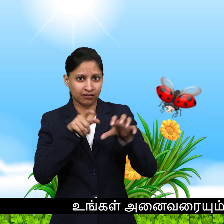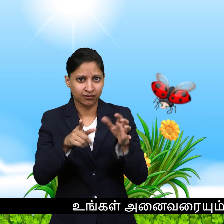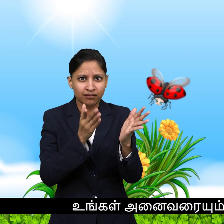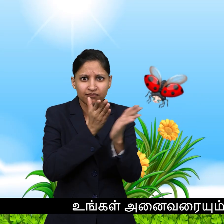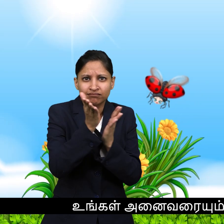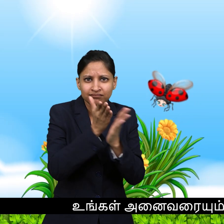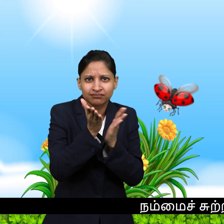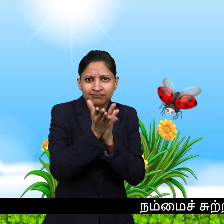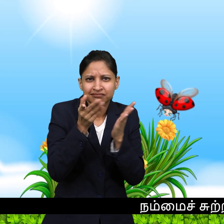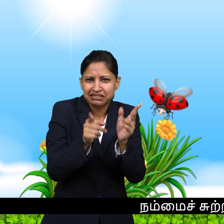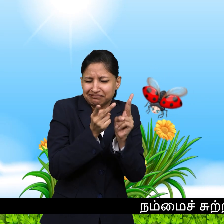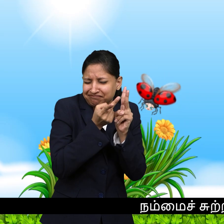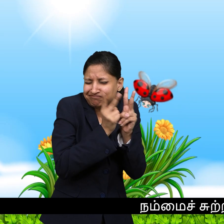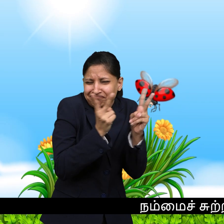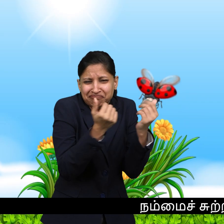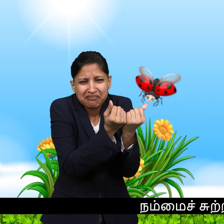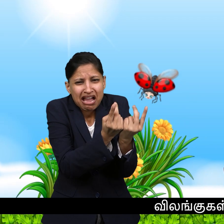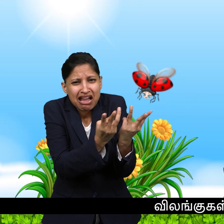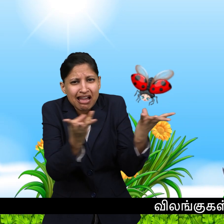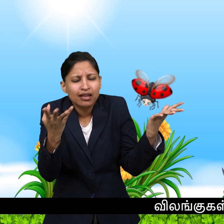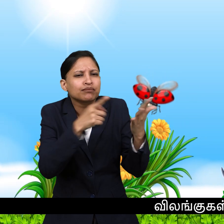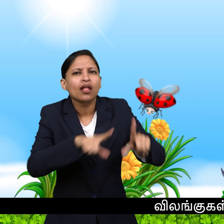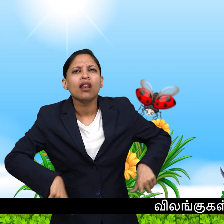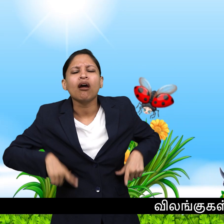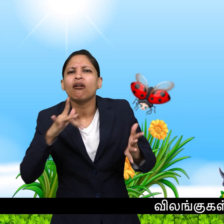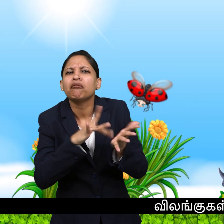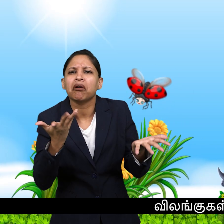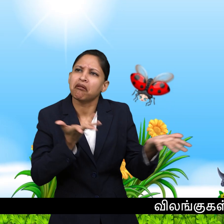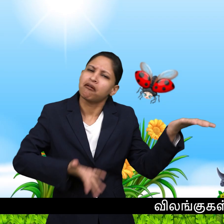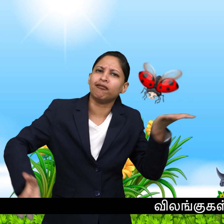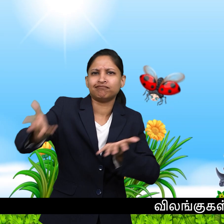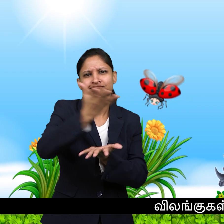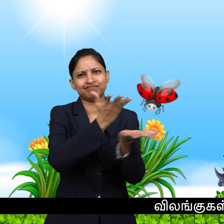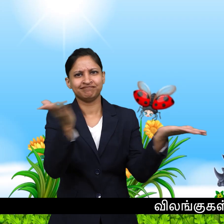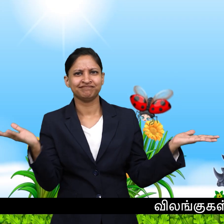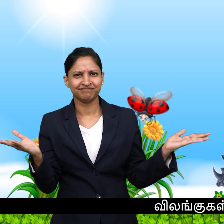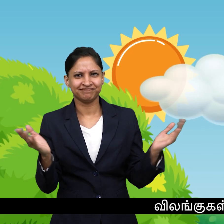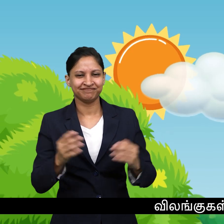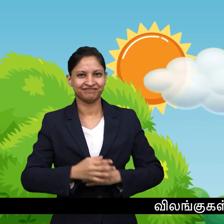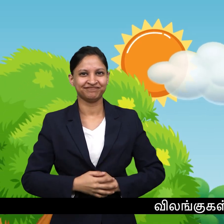அன்புடன் வரவேற்கிறோம். நம்மை சுற்றி பல வகையான விலங்குகள் வாழ்கின்றன.